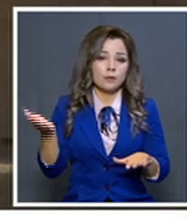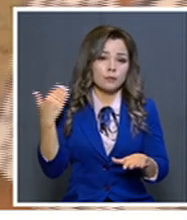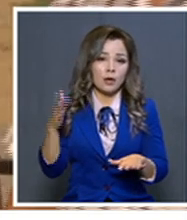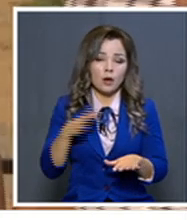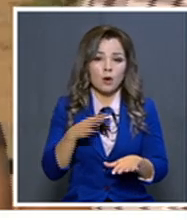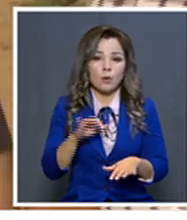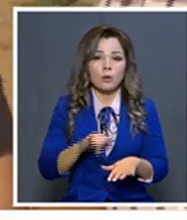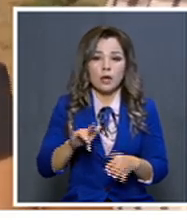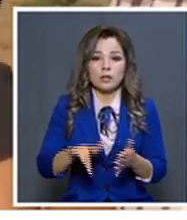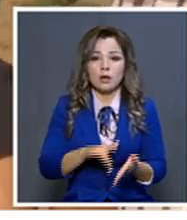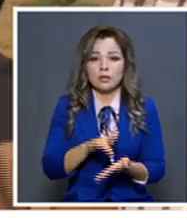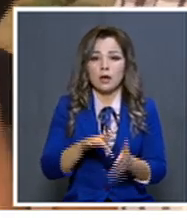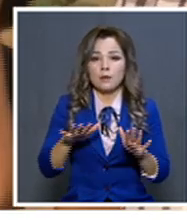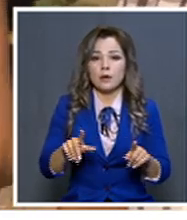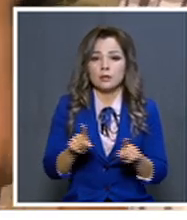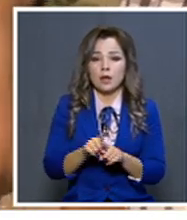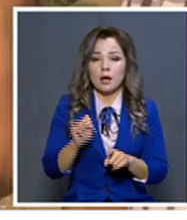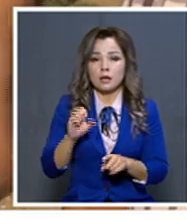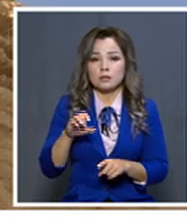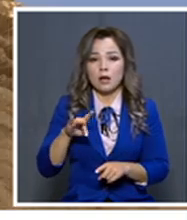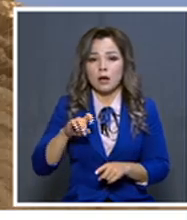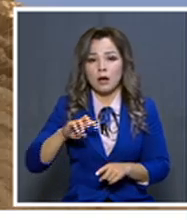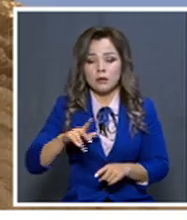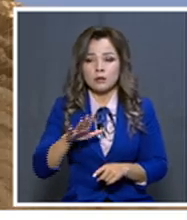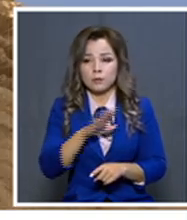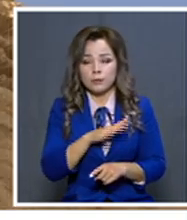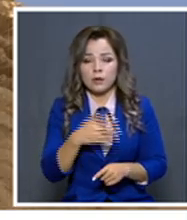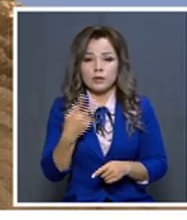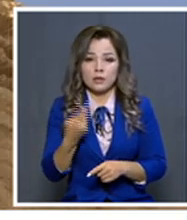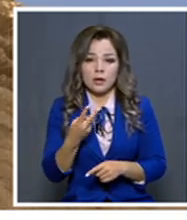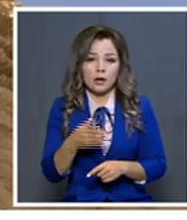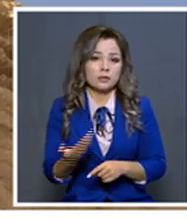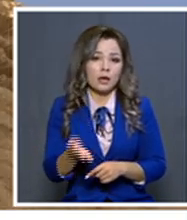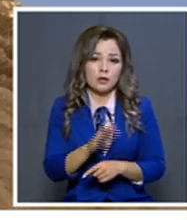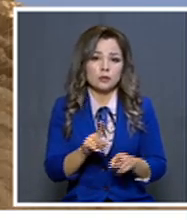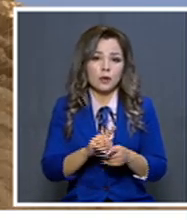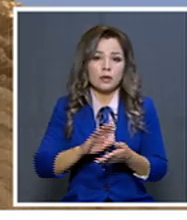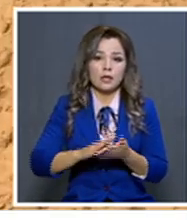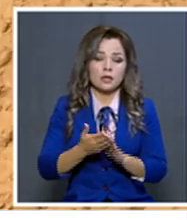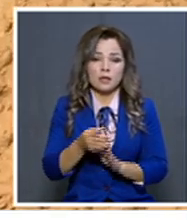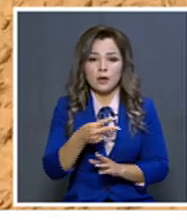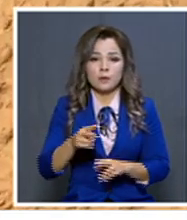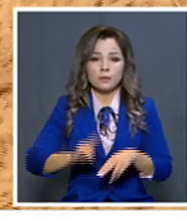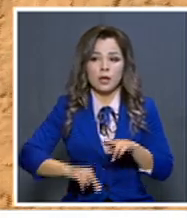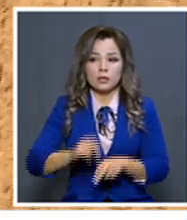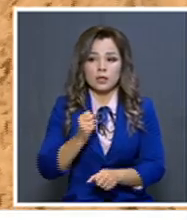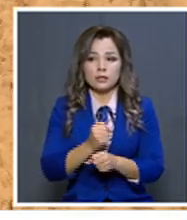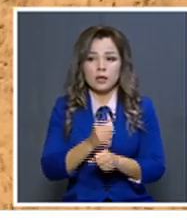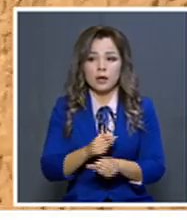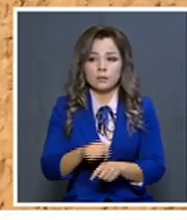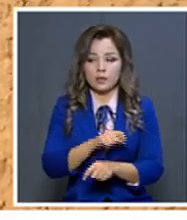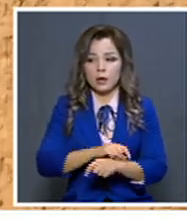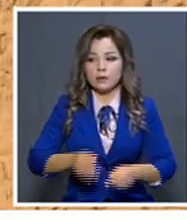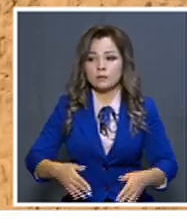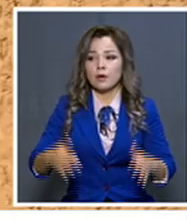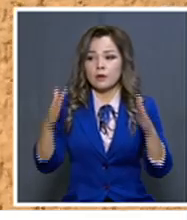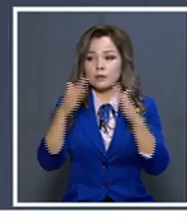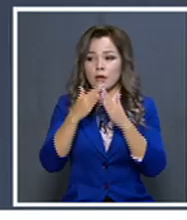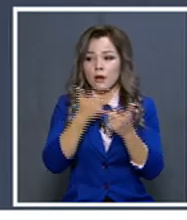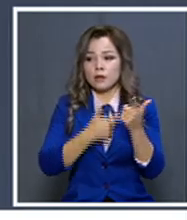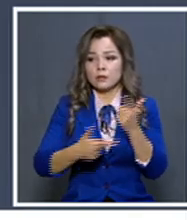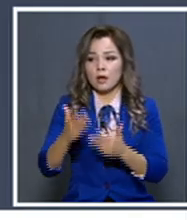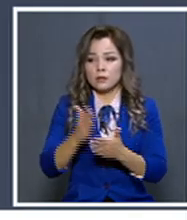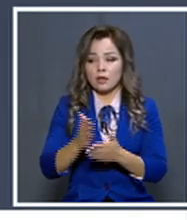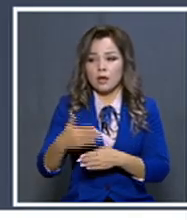Орал өңірі Астрахан губерниясына берілгенде екі аралықтың шекарасын тең бөлу мақсатында салынған. Биік төбеге тұрғызылғандықтан